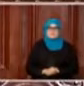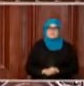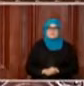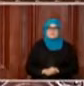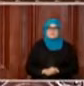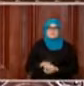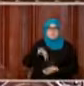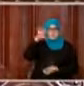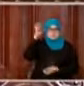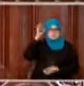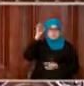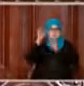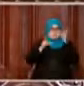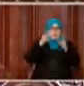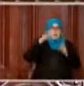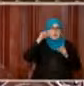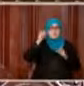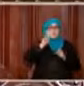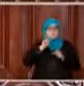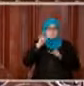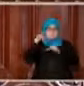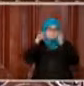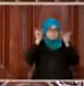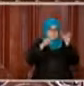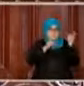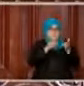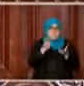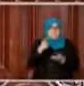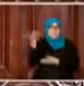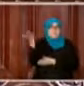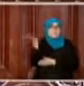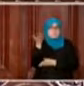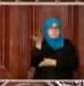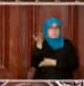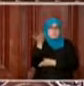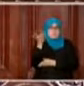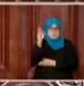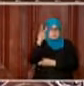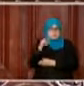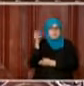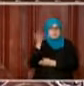فالتونسيون والتونسيات في حاجة فقط